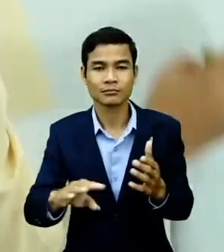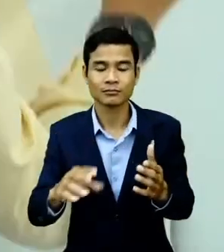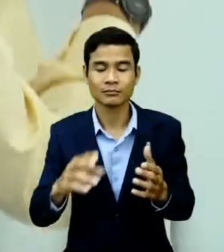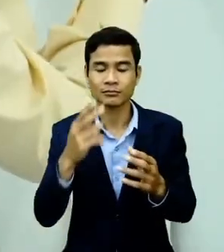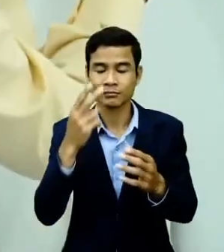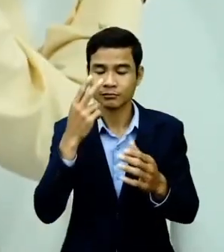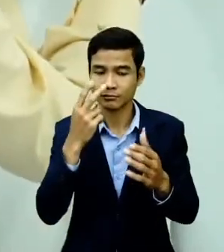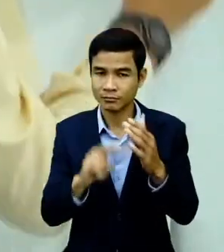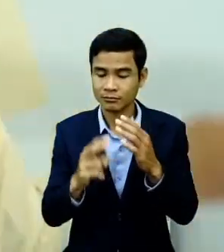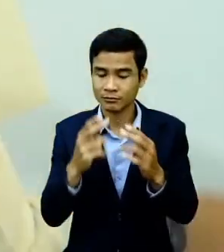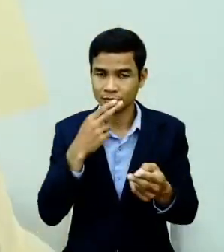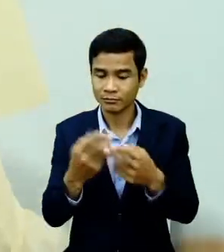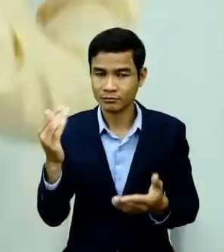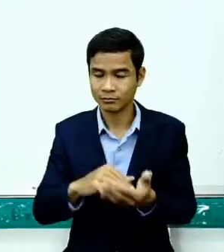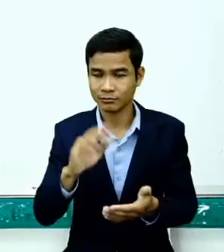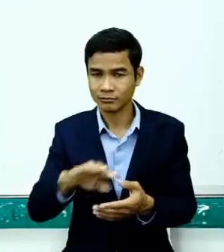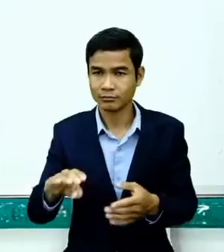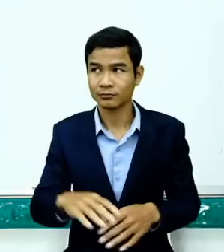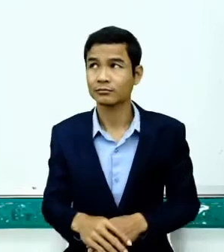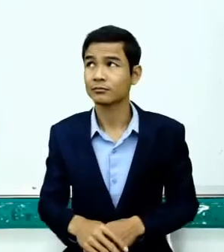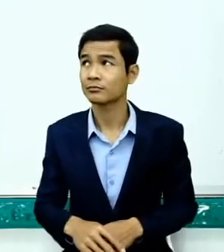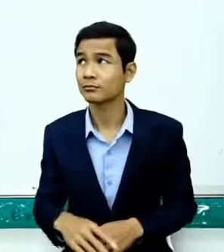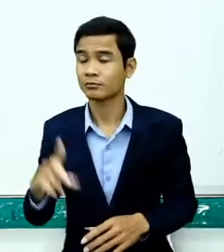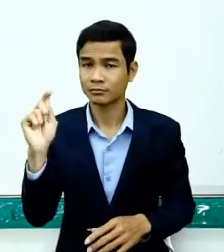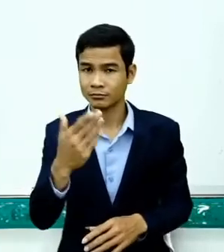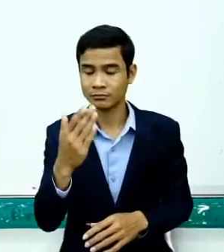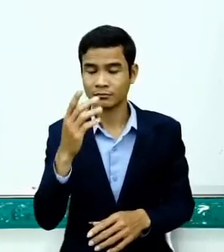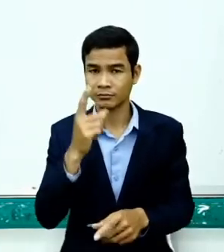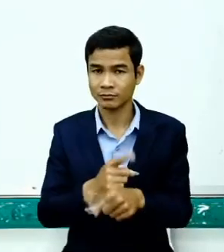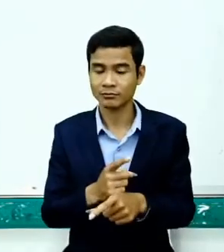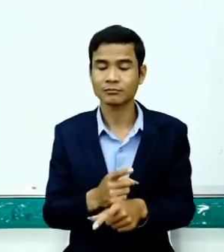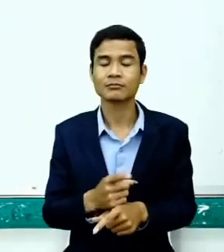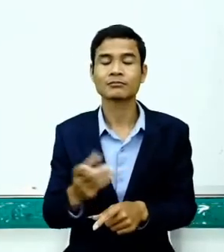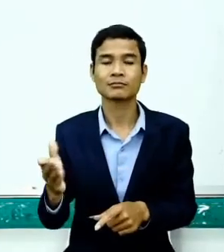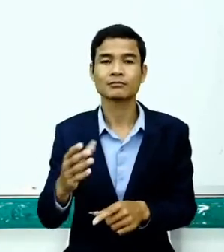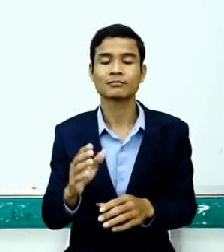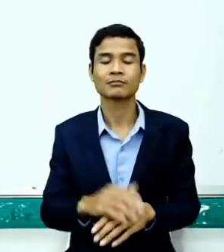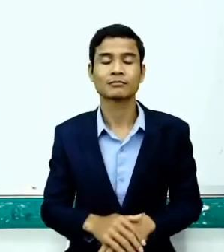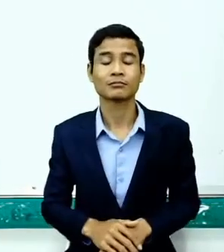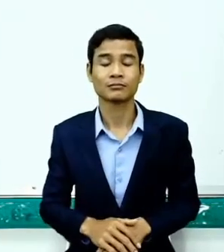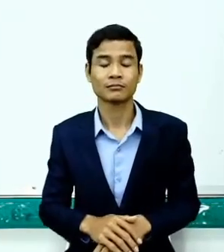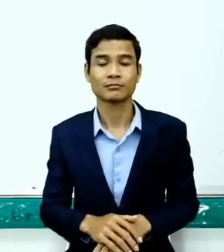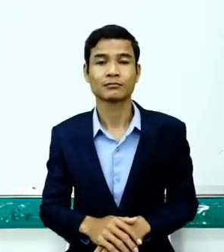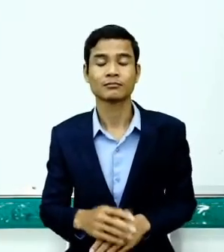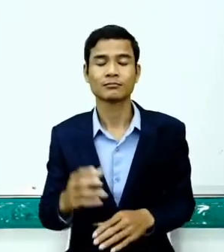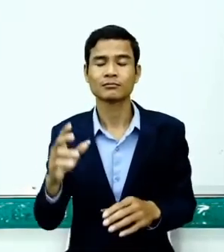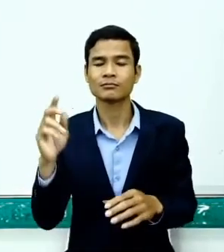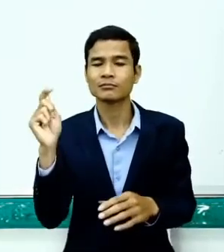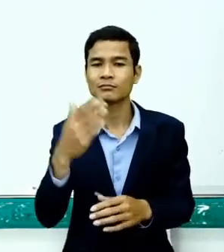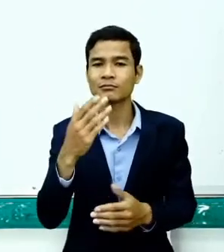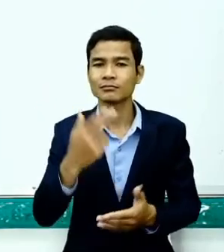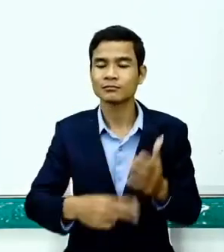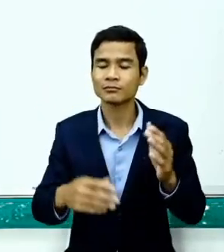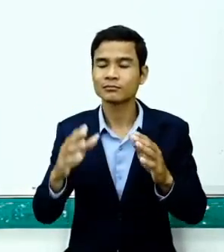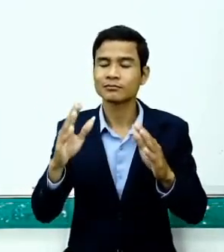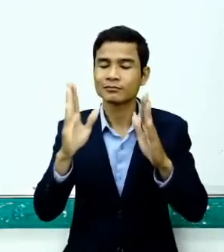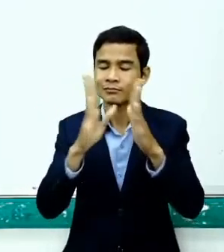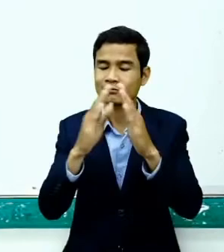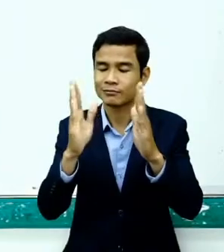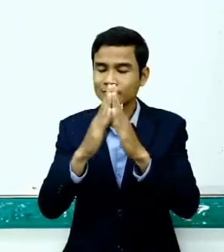លកូនចានេះគឺជារូបភេទដែរជារូបអីនៅក្នុងប្រវត្តិកូន